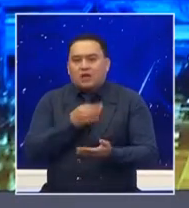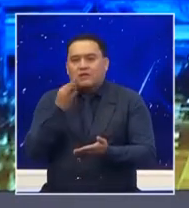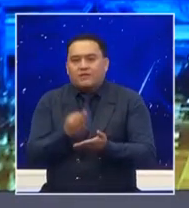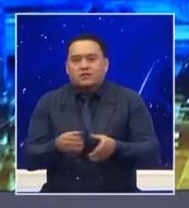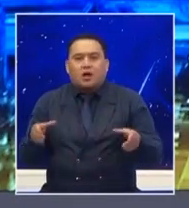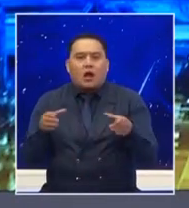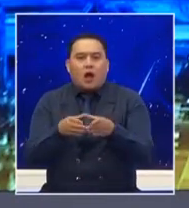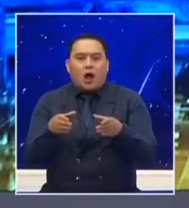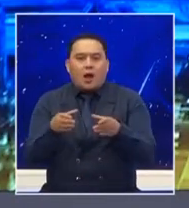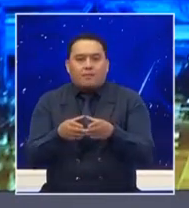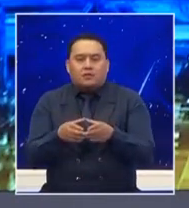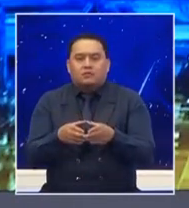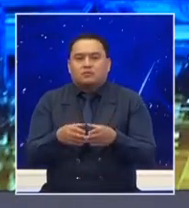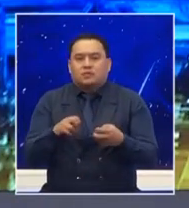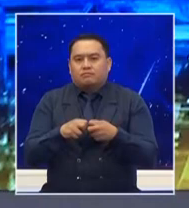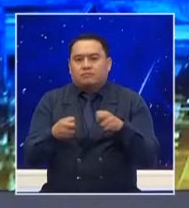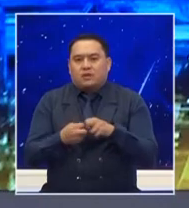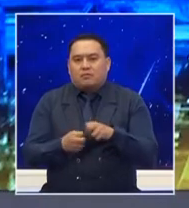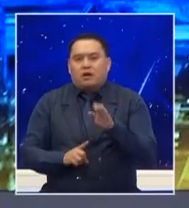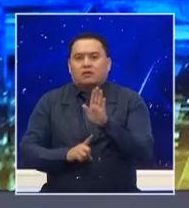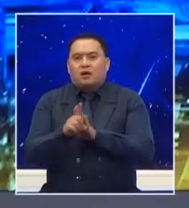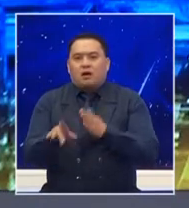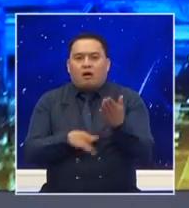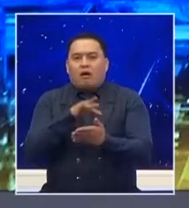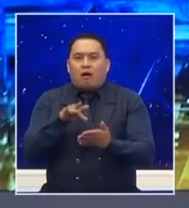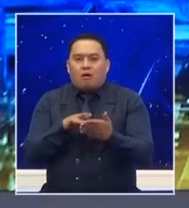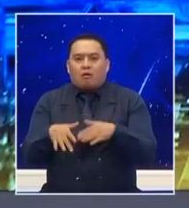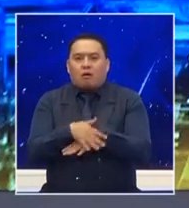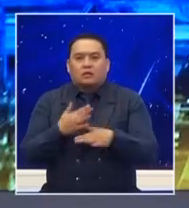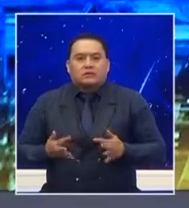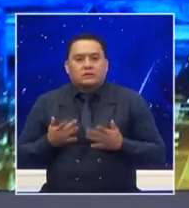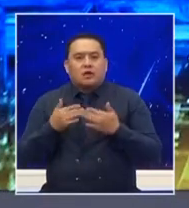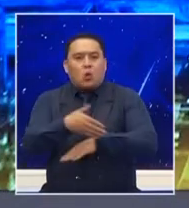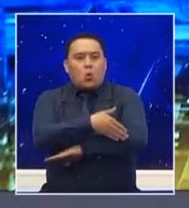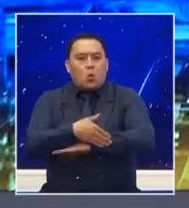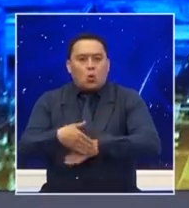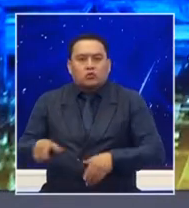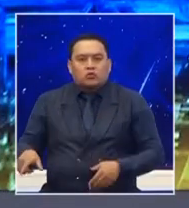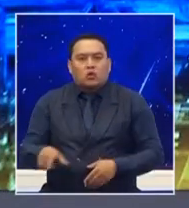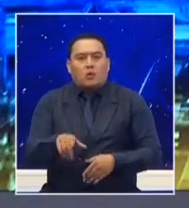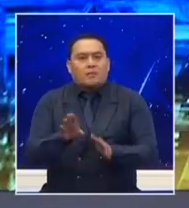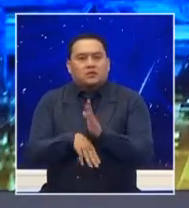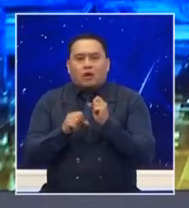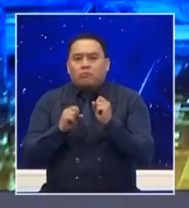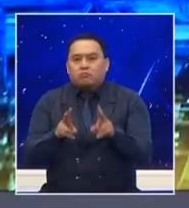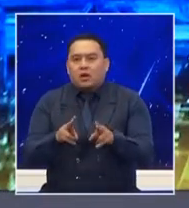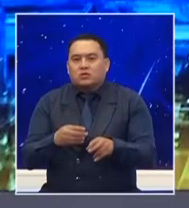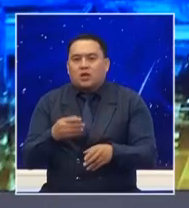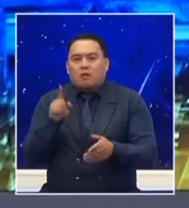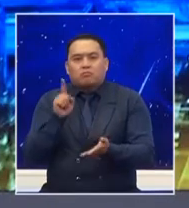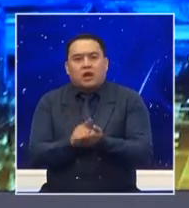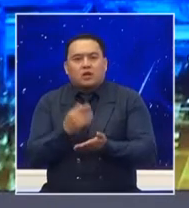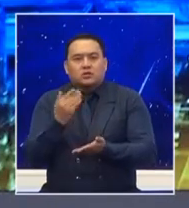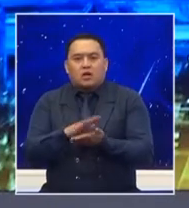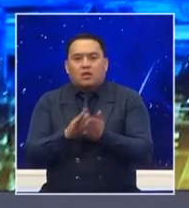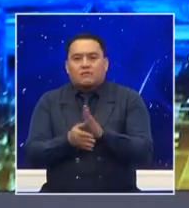мекеме ұжымдар үшін мазасыз шақ. Қала халқы талапшыл, көшелер мен тротуарлар қауіпсіздігін қамтамасыз етулері шарт.